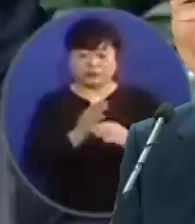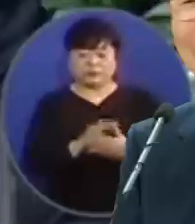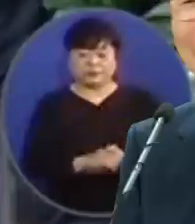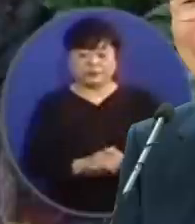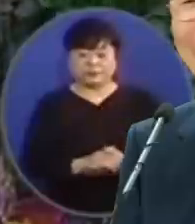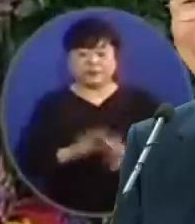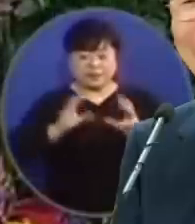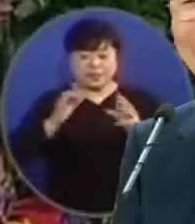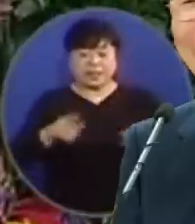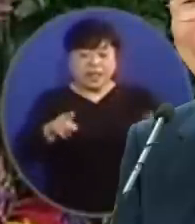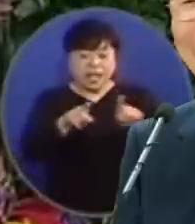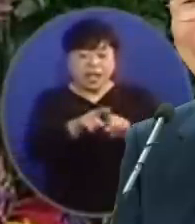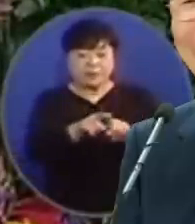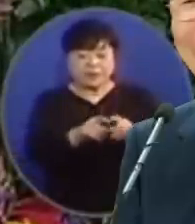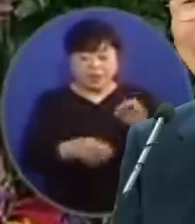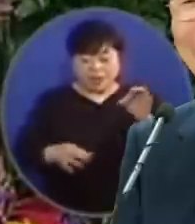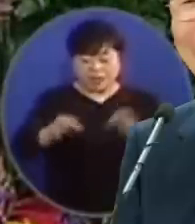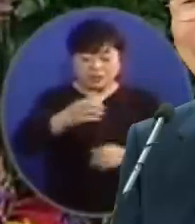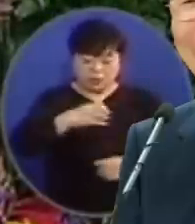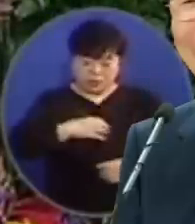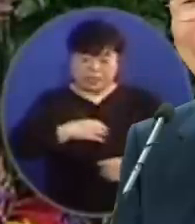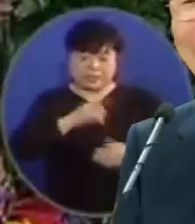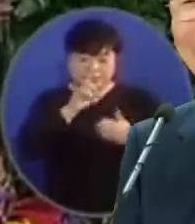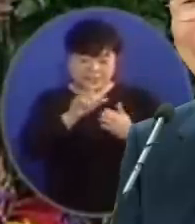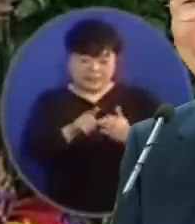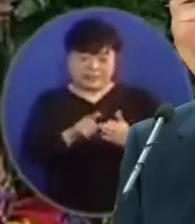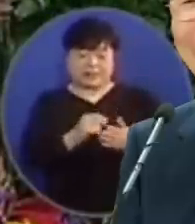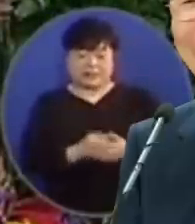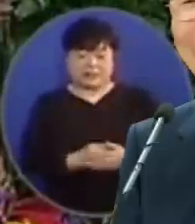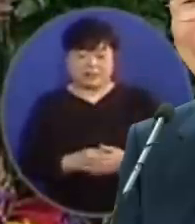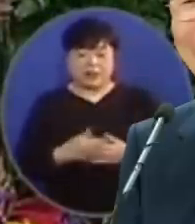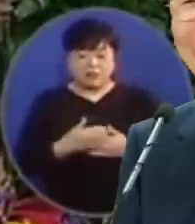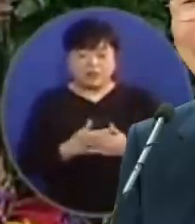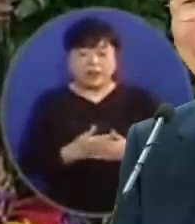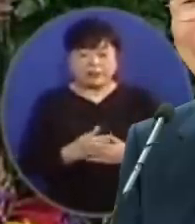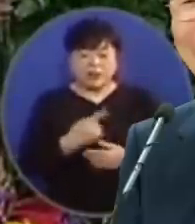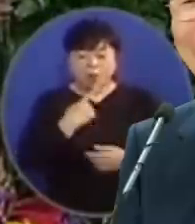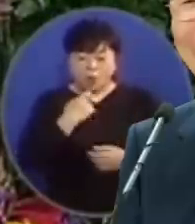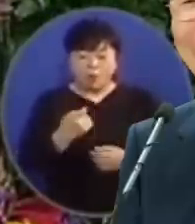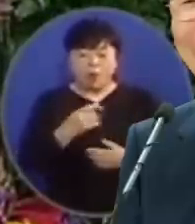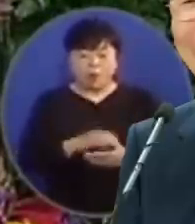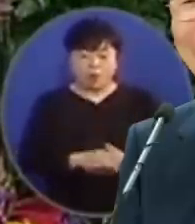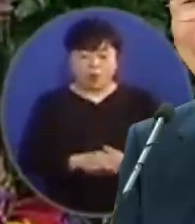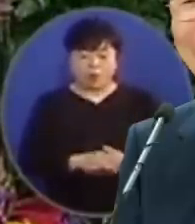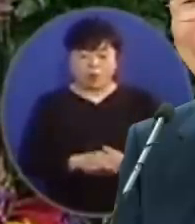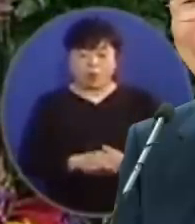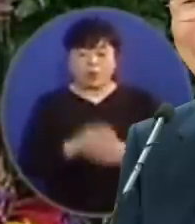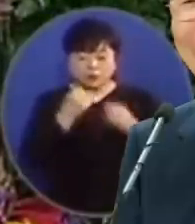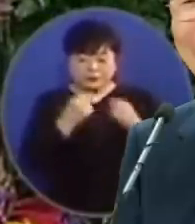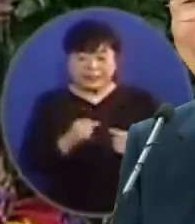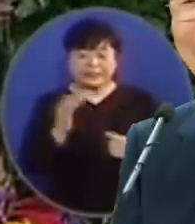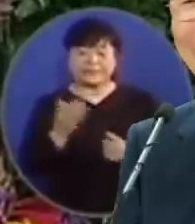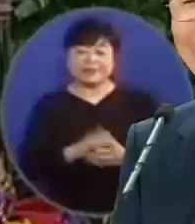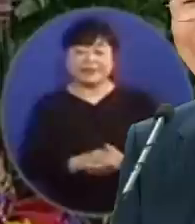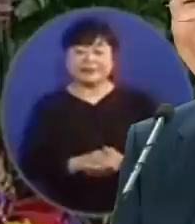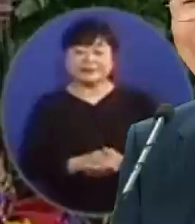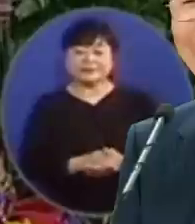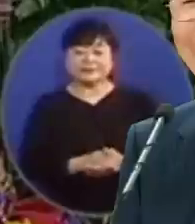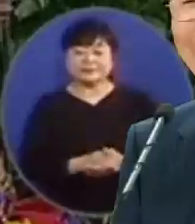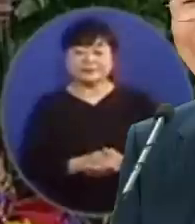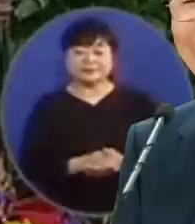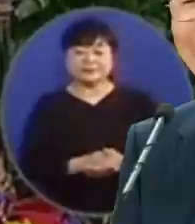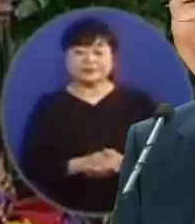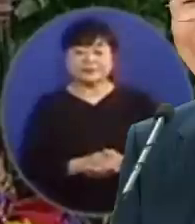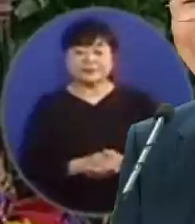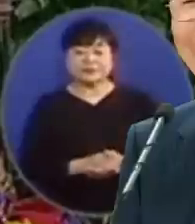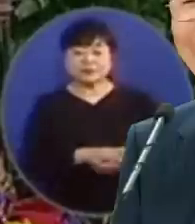온 세계가 함께 경제 위기에 당하면 우리는 어느 때보다 불안과 공포 속에 살게 되는 것입니다. 우리가